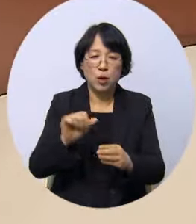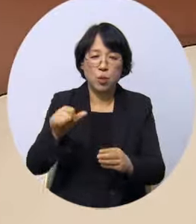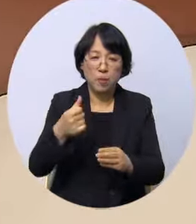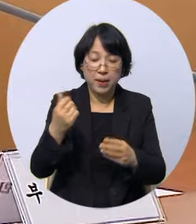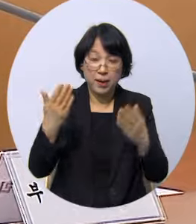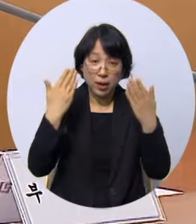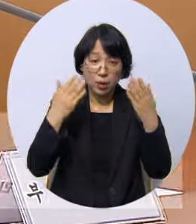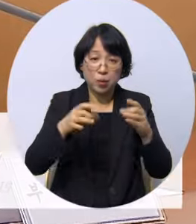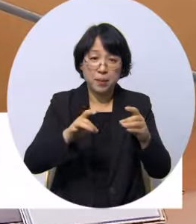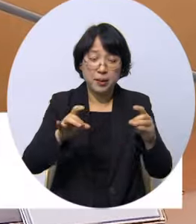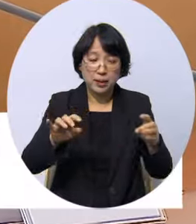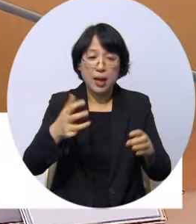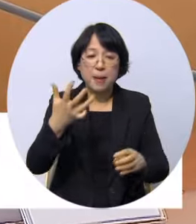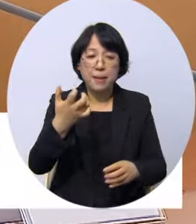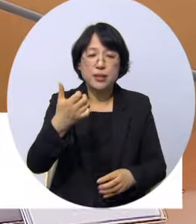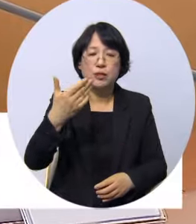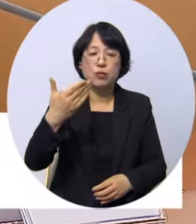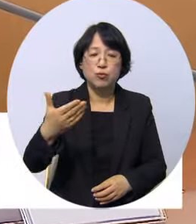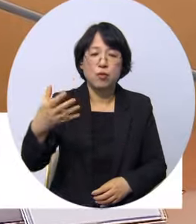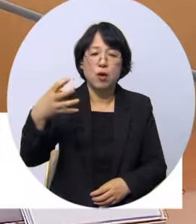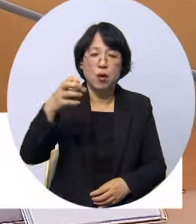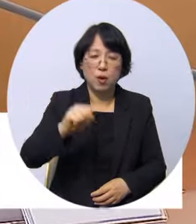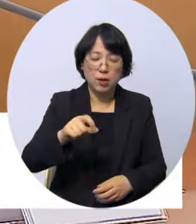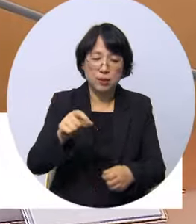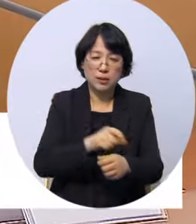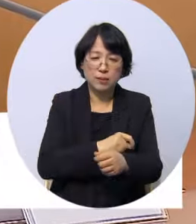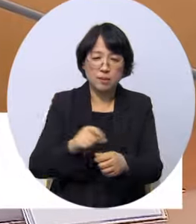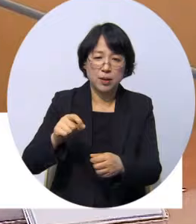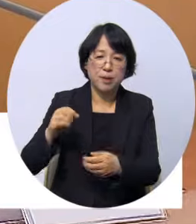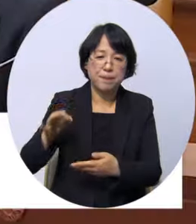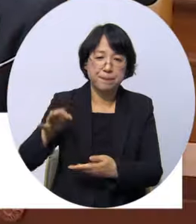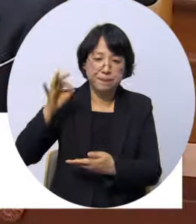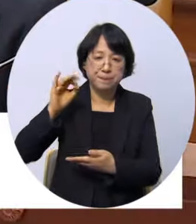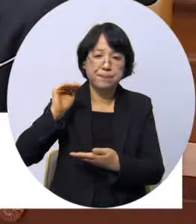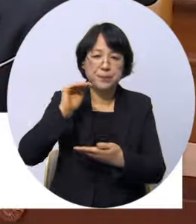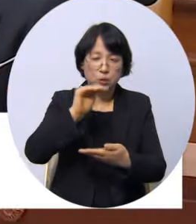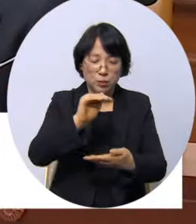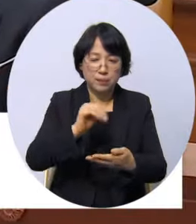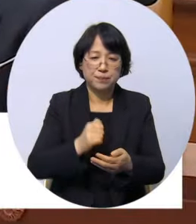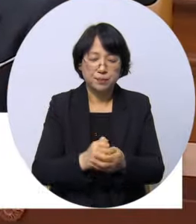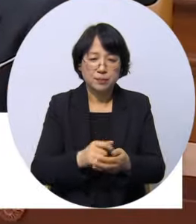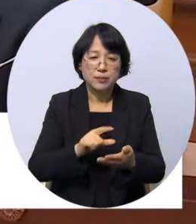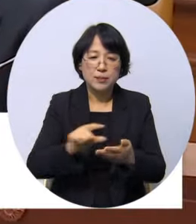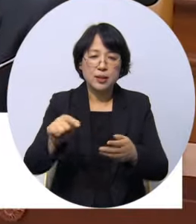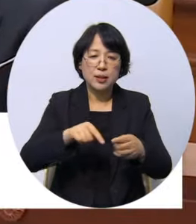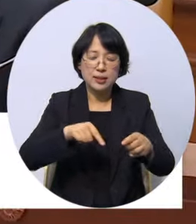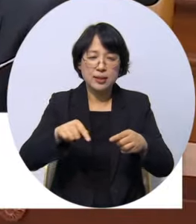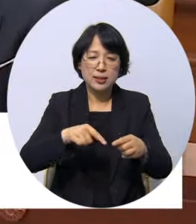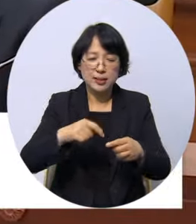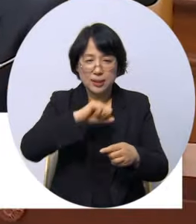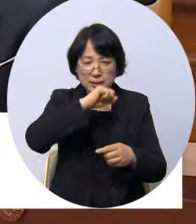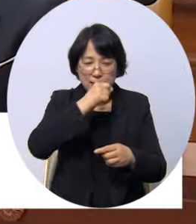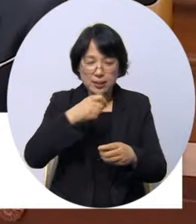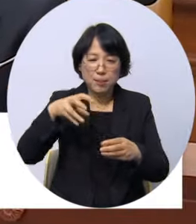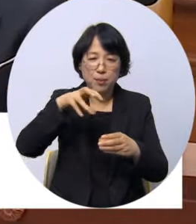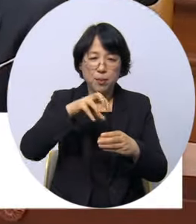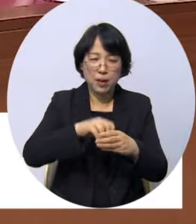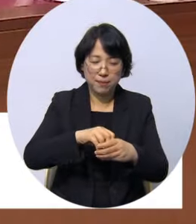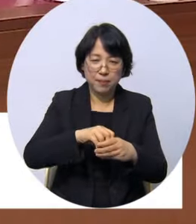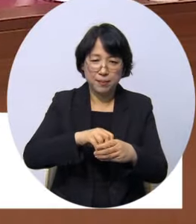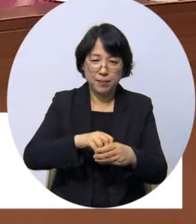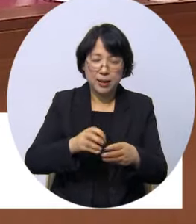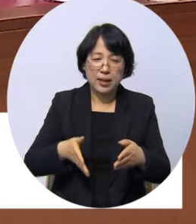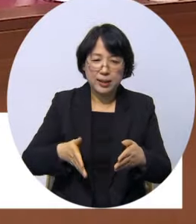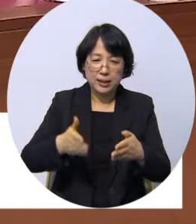학교에 총 89억 원 규모의 특별 교부금을 지원합니다 지자체 예산 89억 원까지 합쳐 통학로